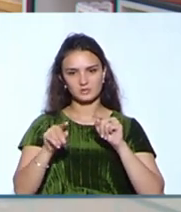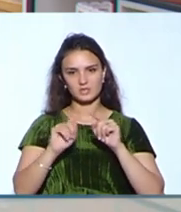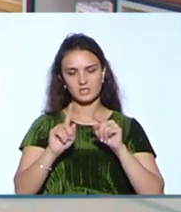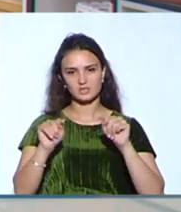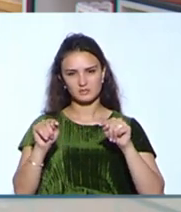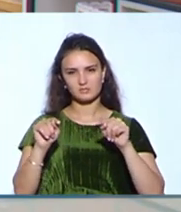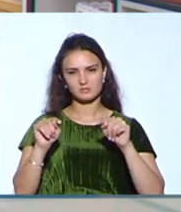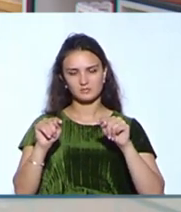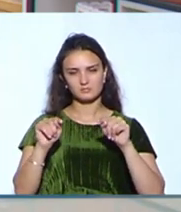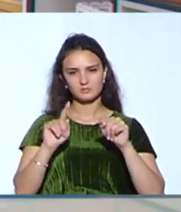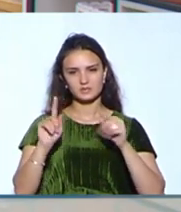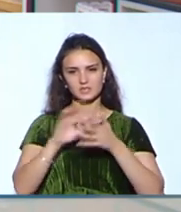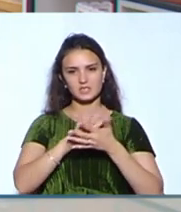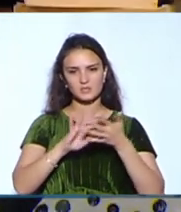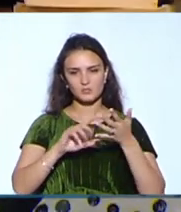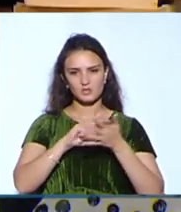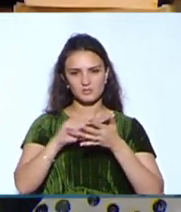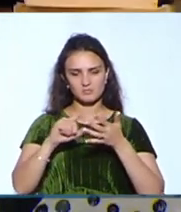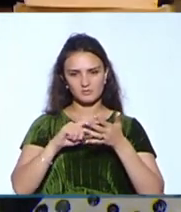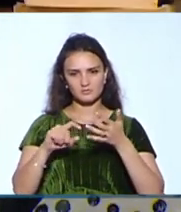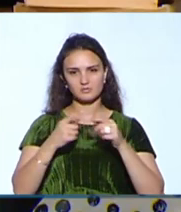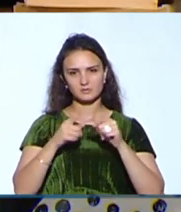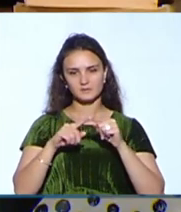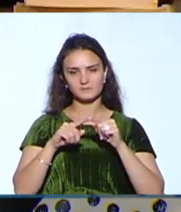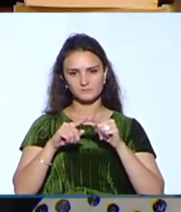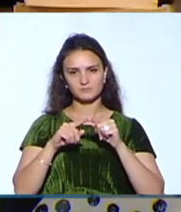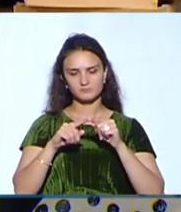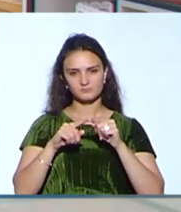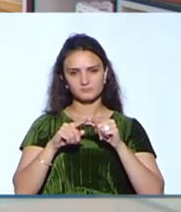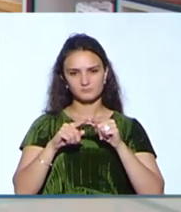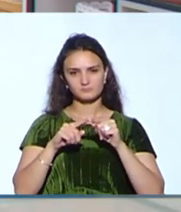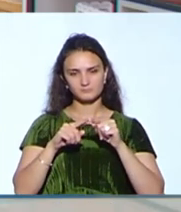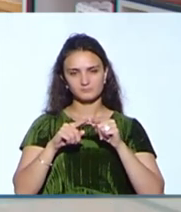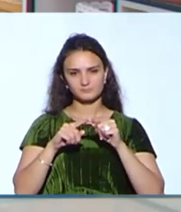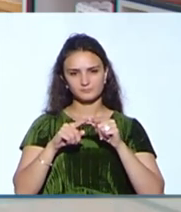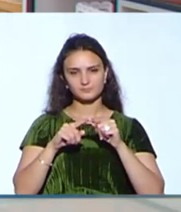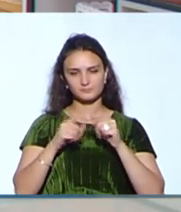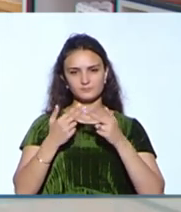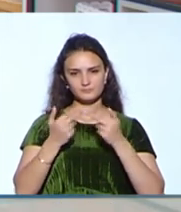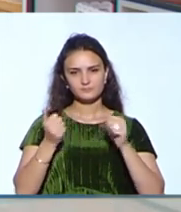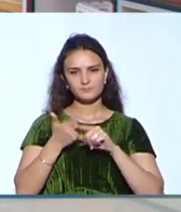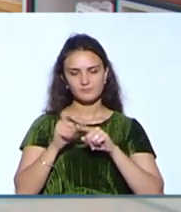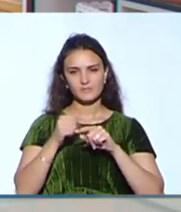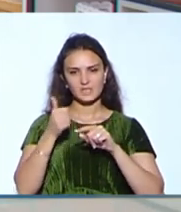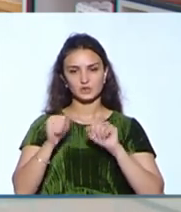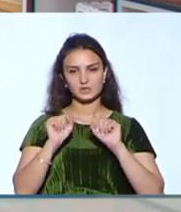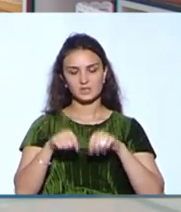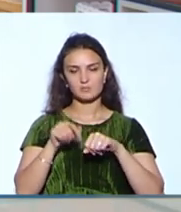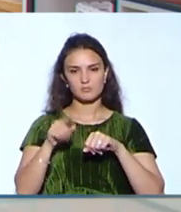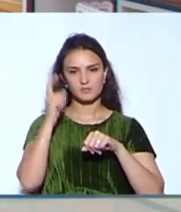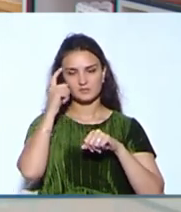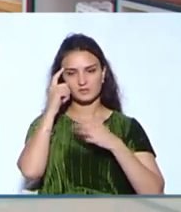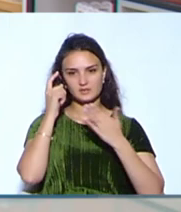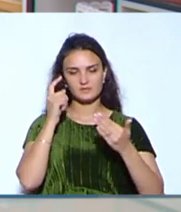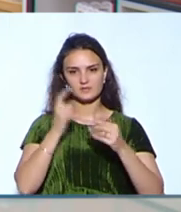ფრაგმენტი რომელიღაც ნაწარმოებიდან, უამის გვერდით. ანუ ფაქტობრივი ცოდნა, როგორც ამბობთ ხოლმე. კი, ეს არაჩვეულებრივი შესაძლებლობაა